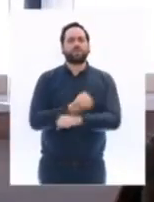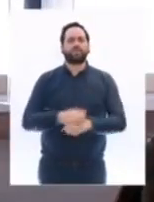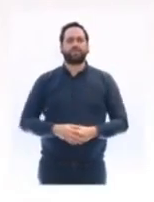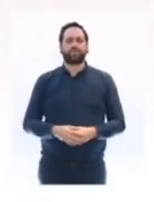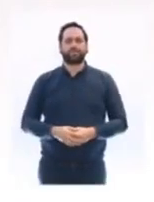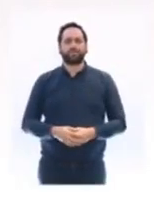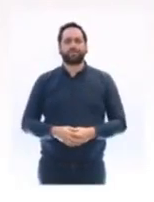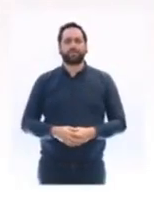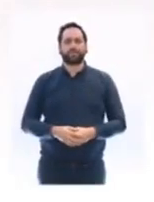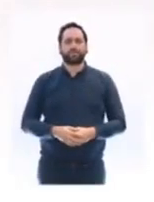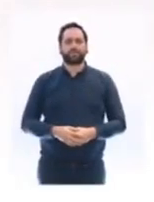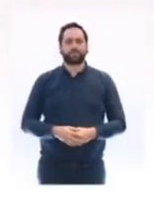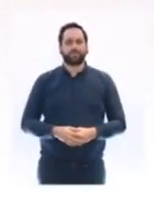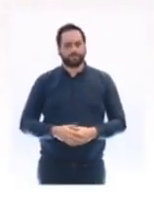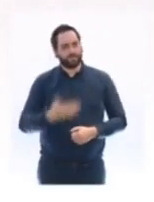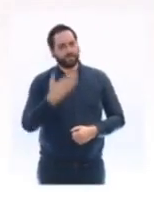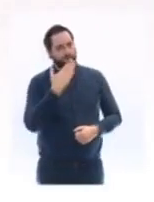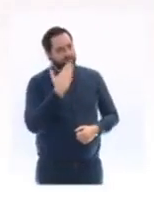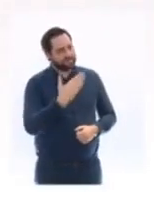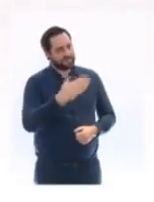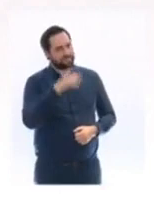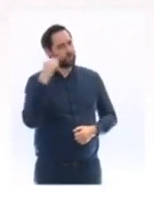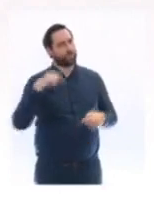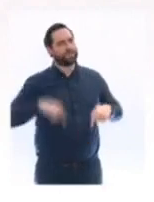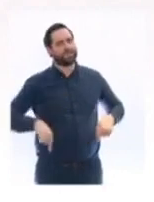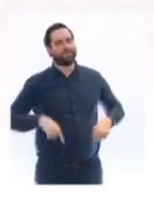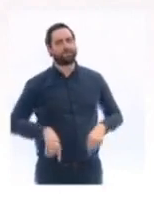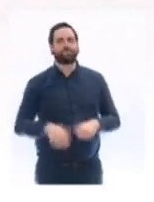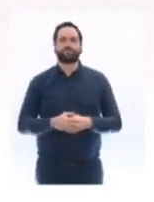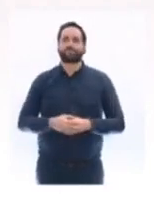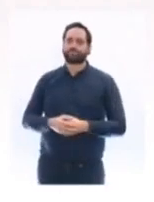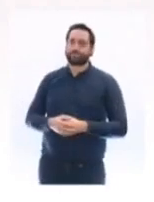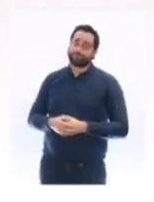du sport sont également très